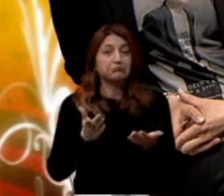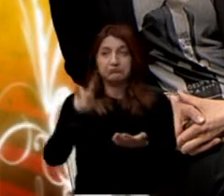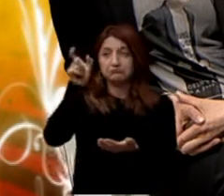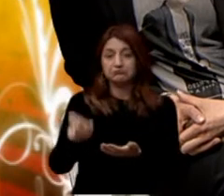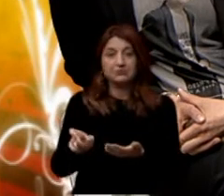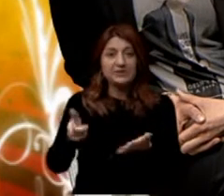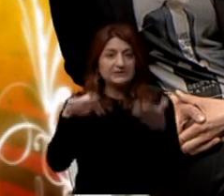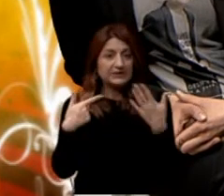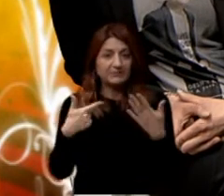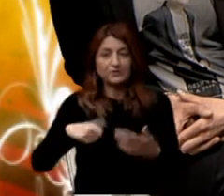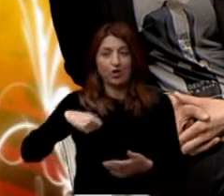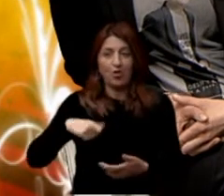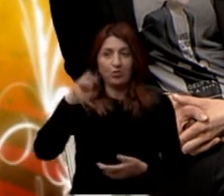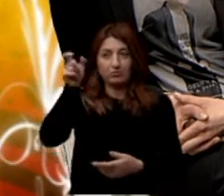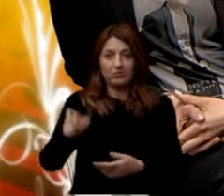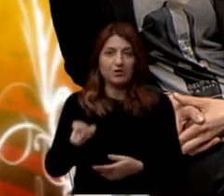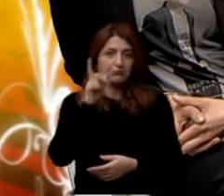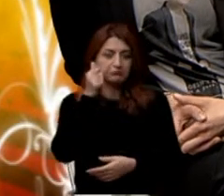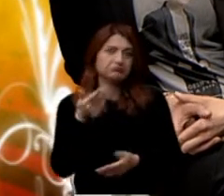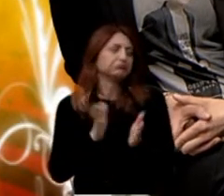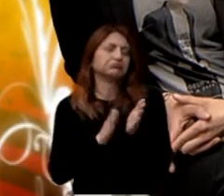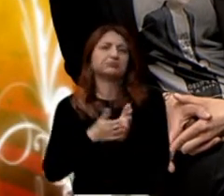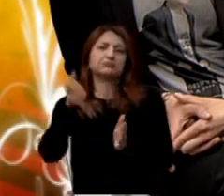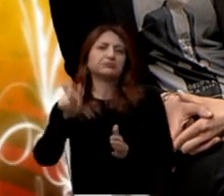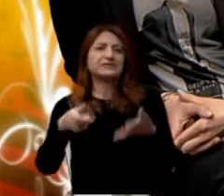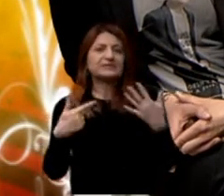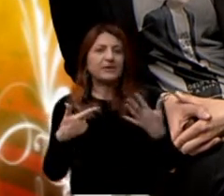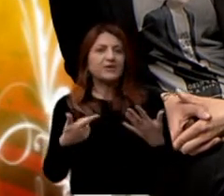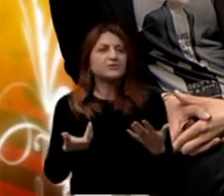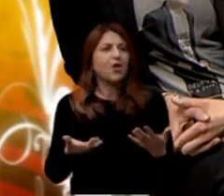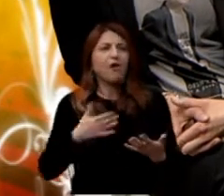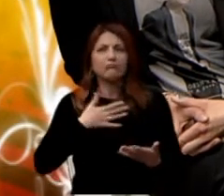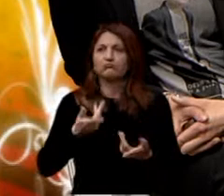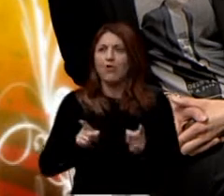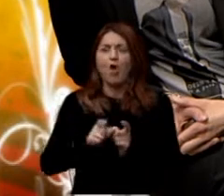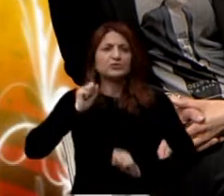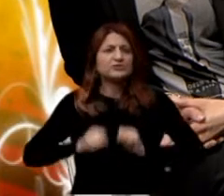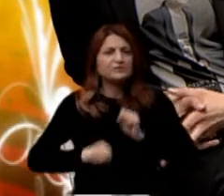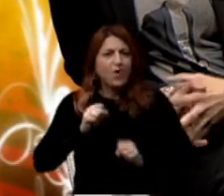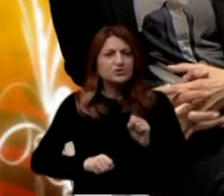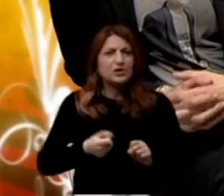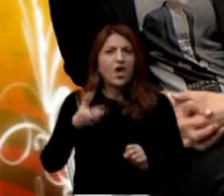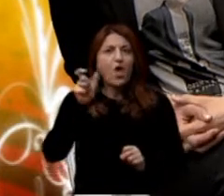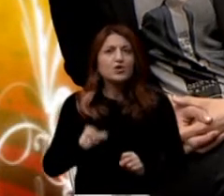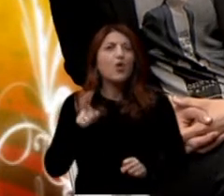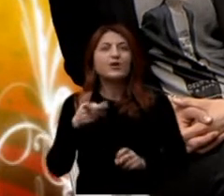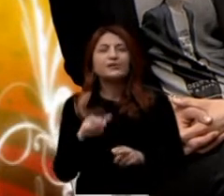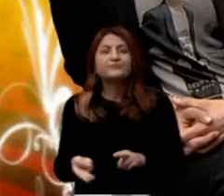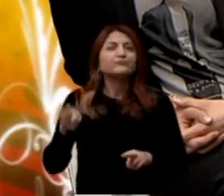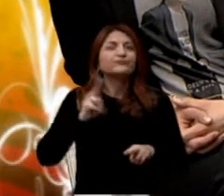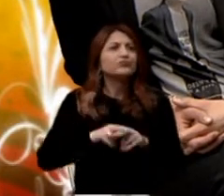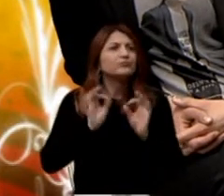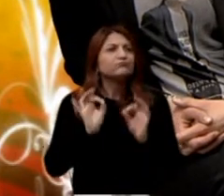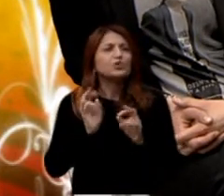70-godišnja osoba, dakle od 70 godina, ali funkcionalno sposobna, može biti toliko